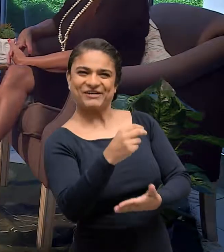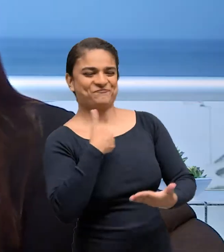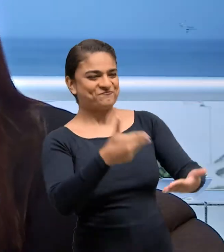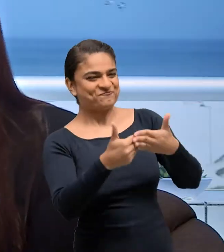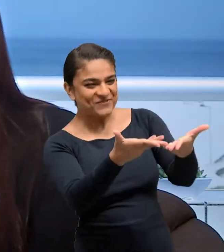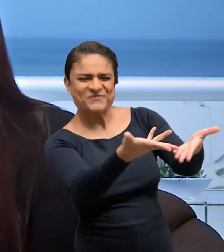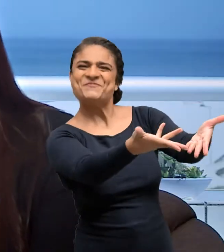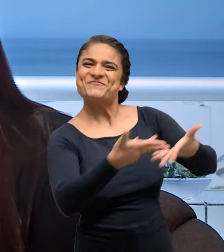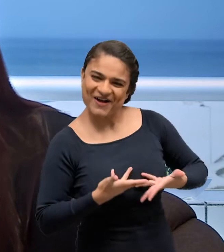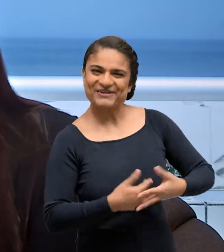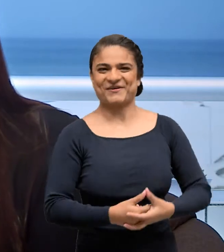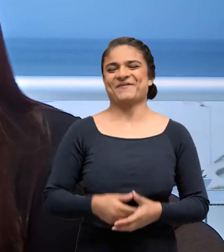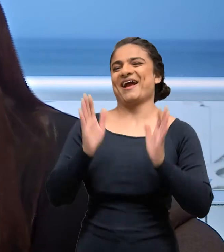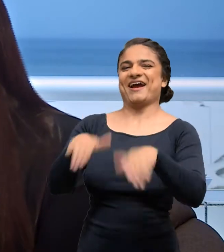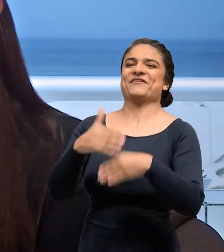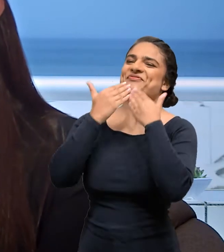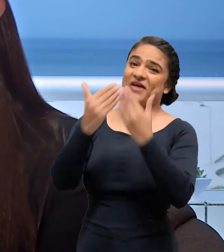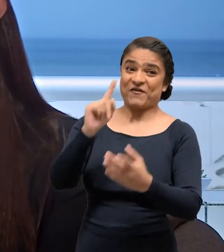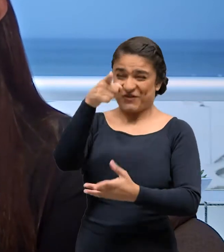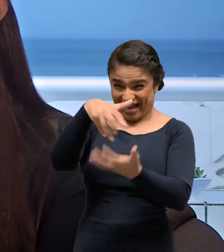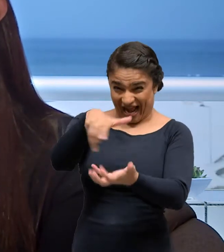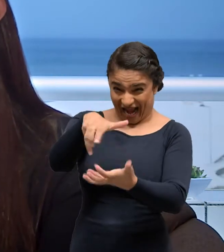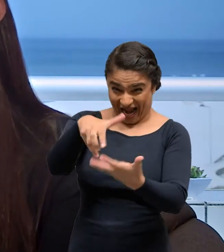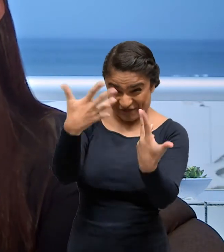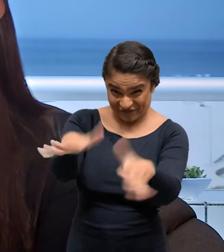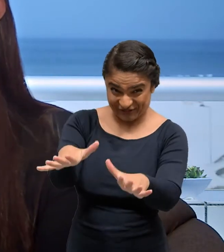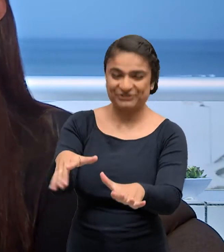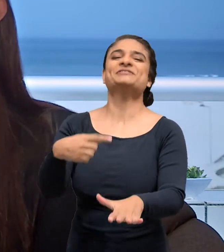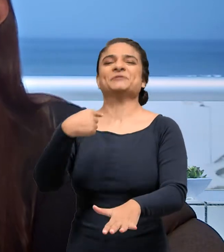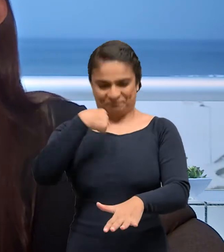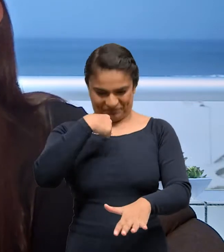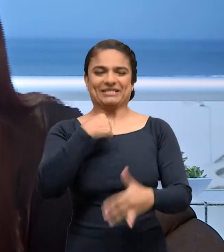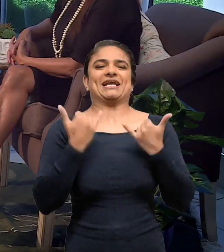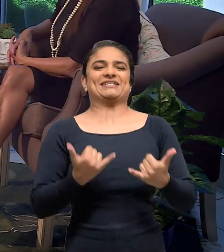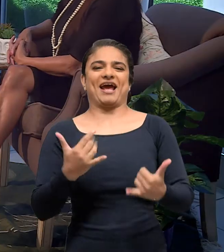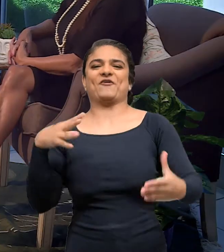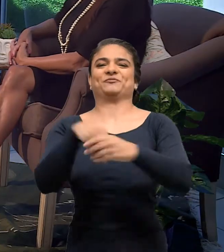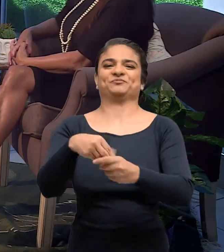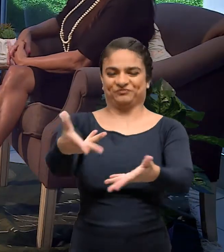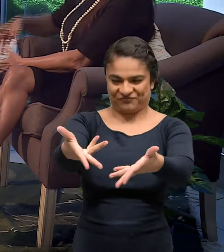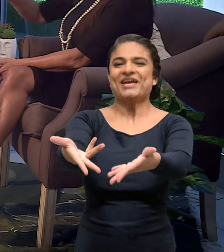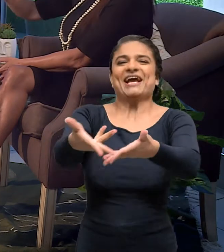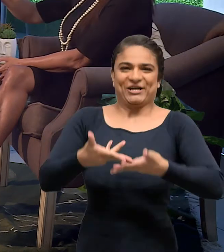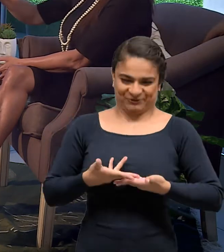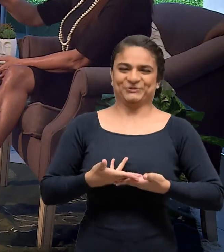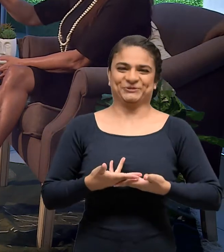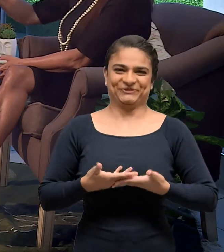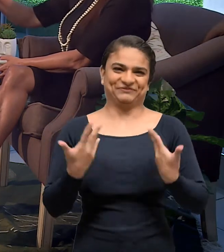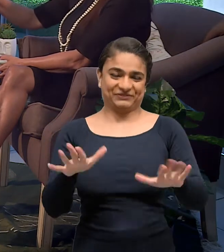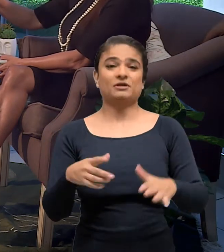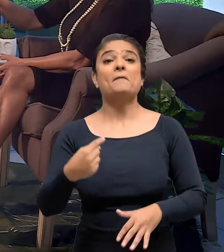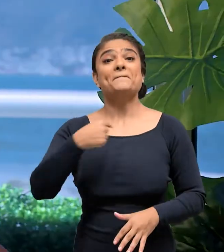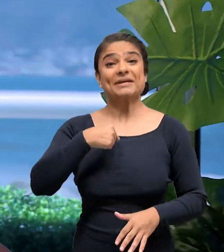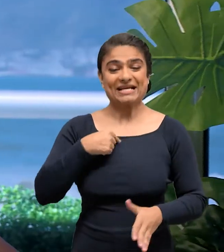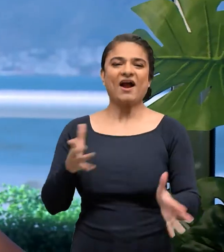Ek dink ons moet eers lag, want ek lag ook maar vir jou eie intro. Ek is eintlik meer 'n fasiliteerder van